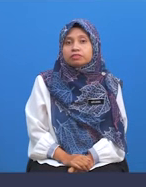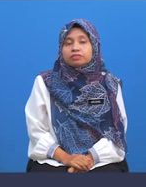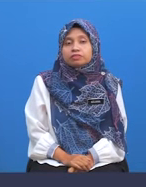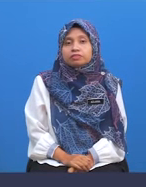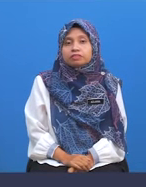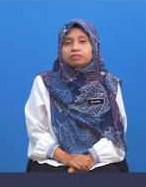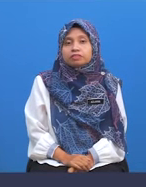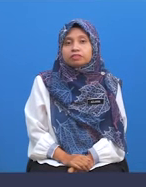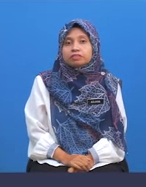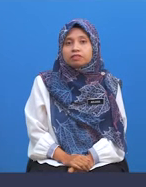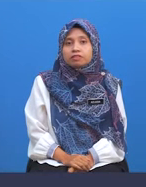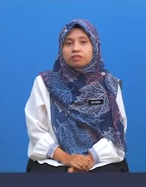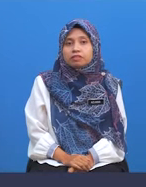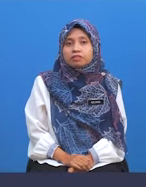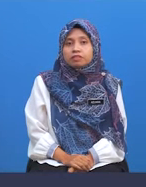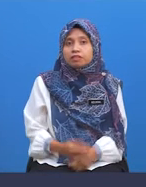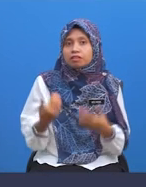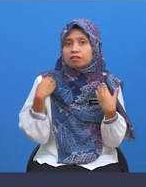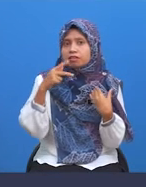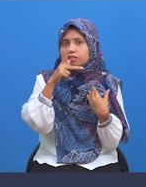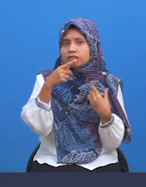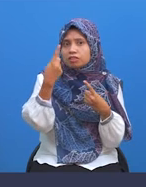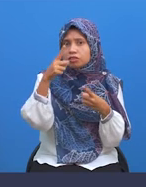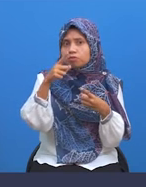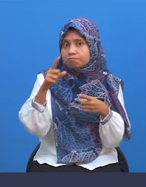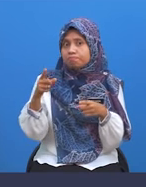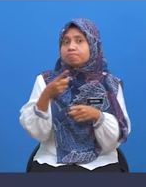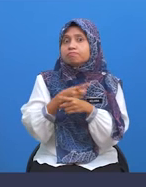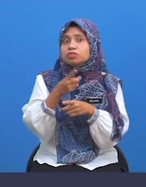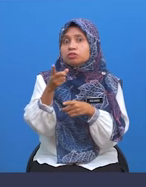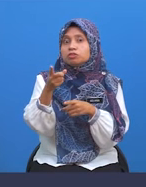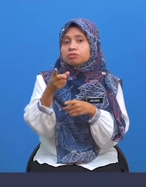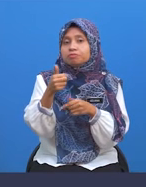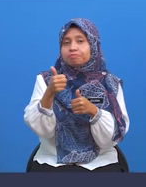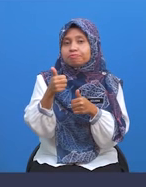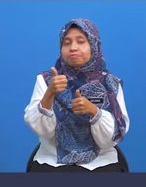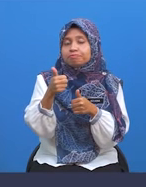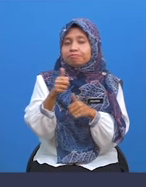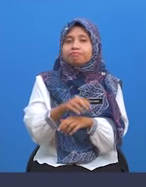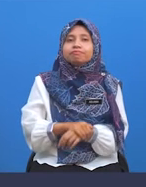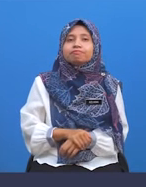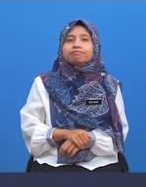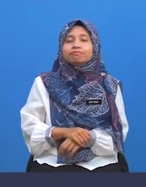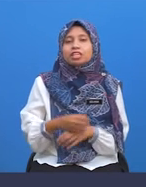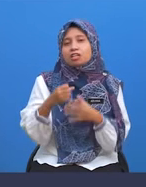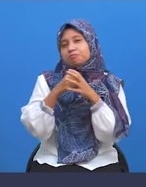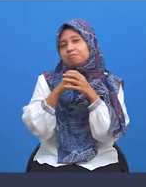Bagaimana murid-murid telah siap? Mari kita semak jawapan kita bersama.